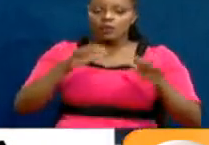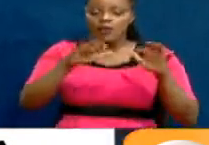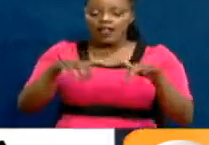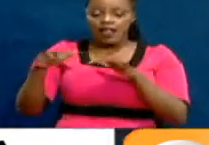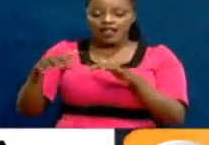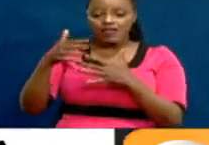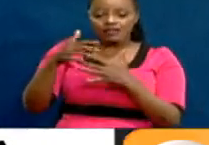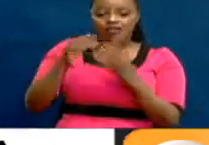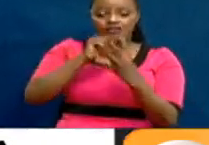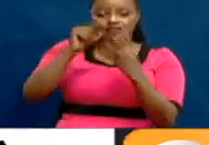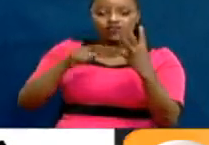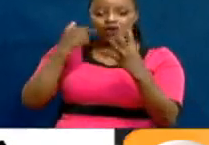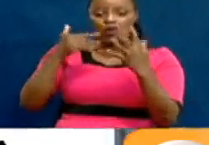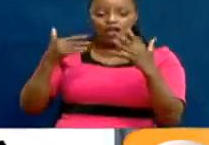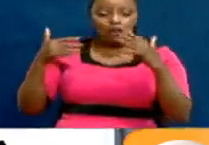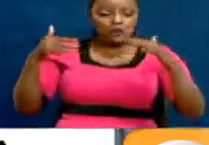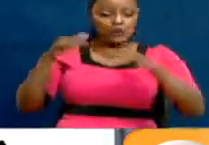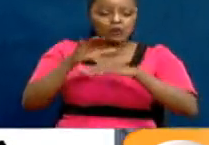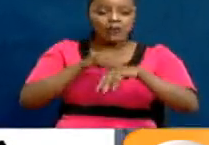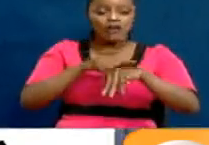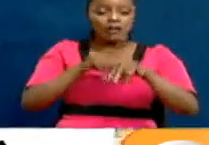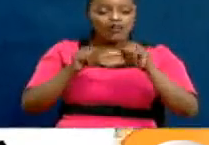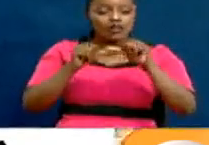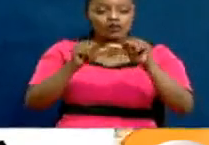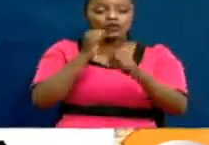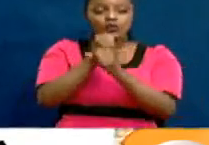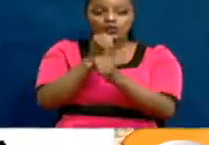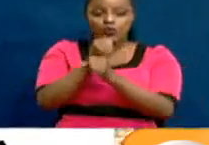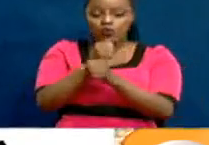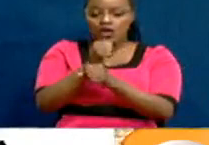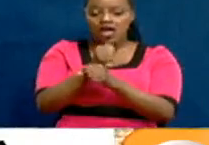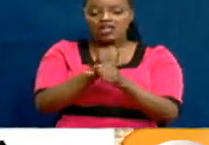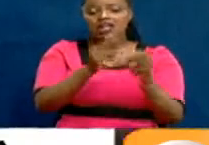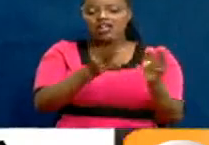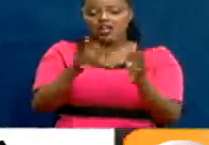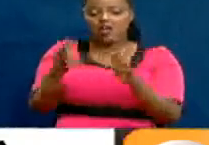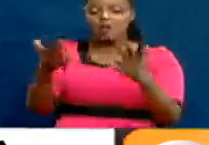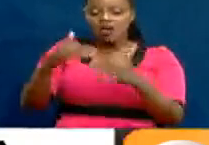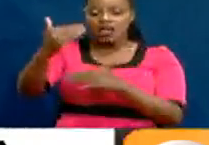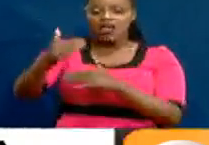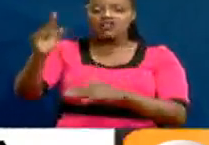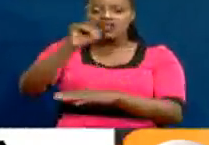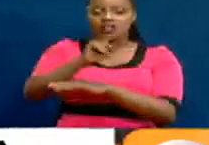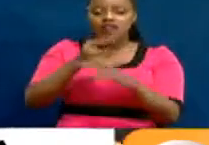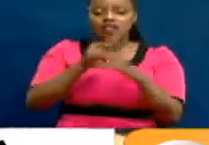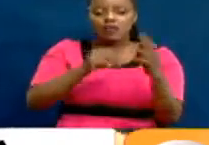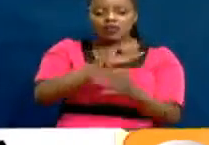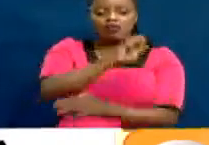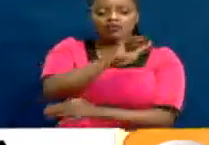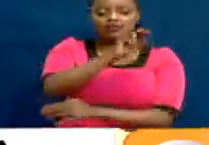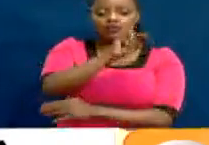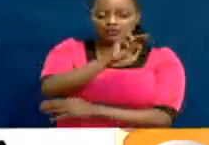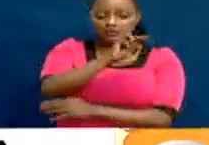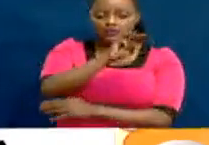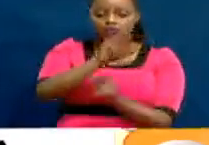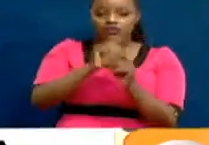wanne waliofunikwa na udongo walipokuwa wanaendelea na shughuli zao za kila siku. Simon Odoyo, ambaye ni